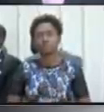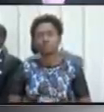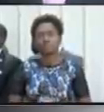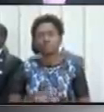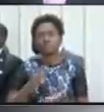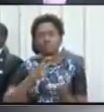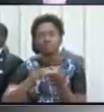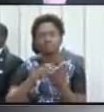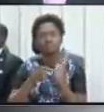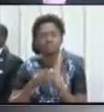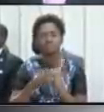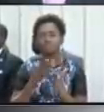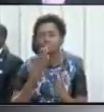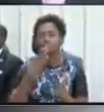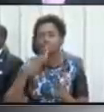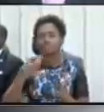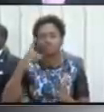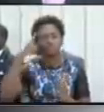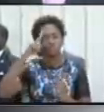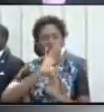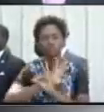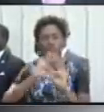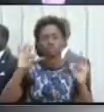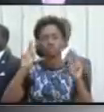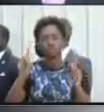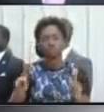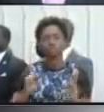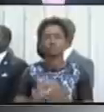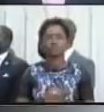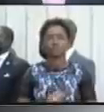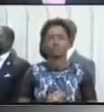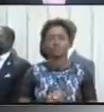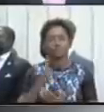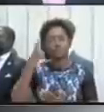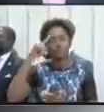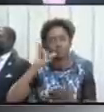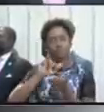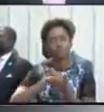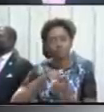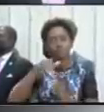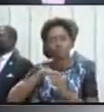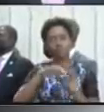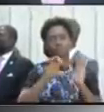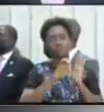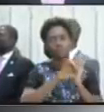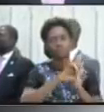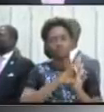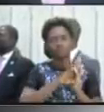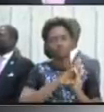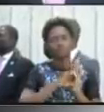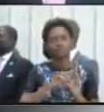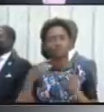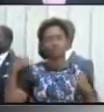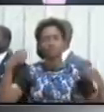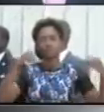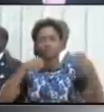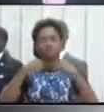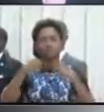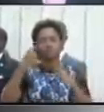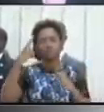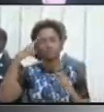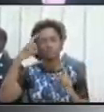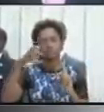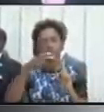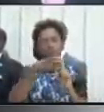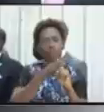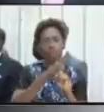dire que ce n'est pas bon pour personne. C'est pour ça que nous dans l'État, c'est gourmet contre kidnapping